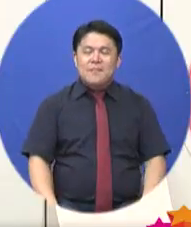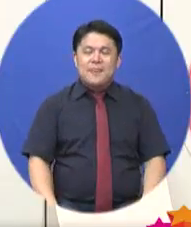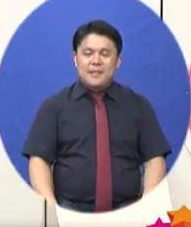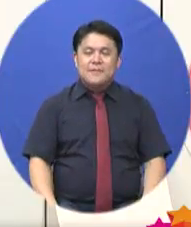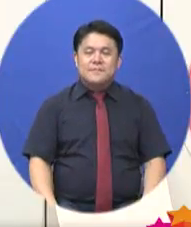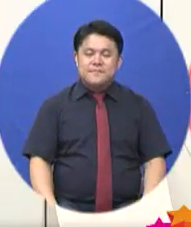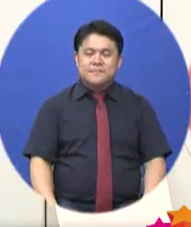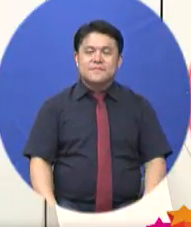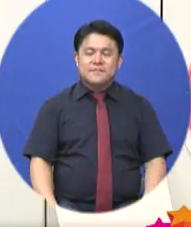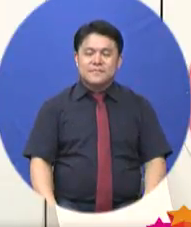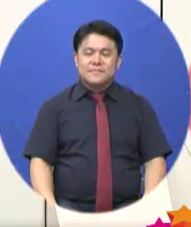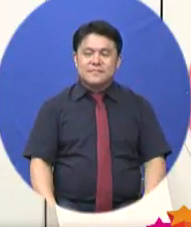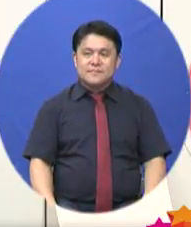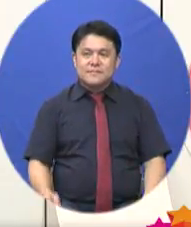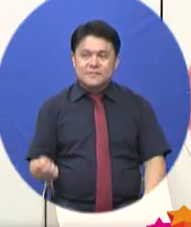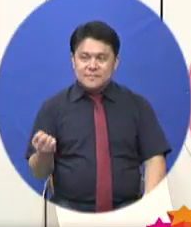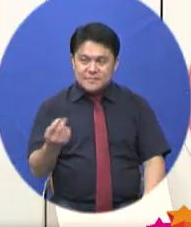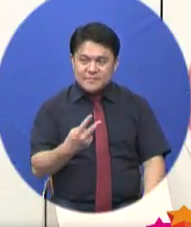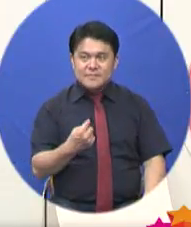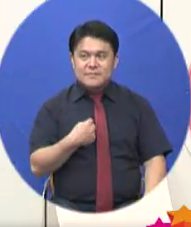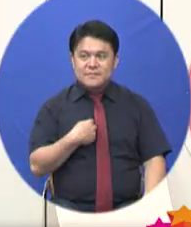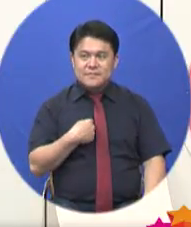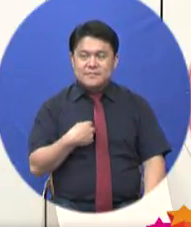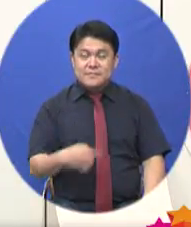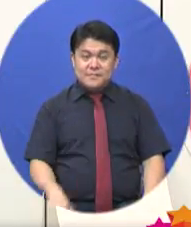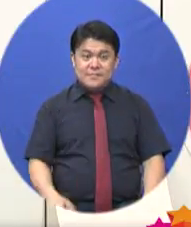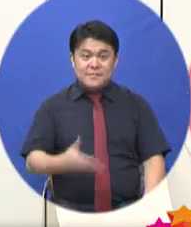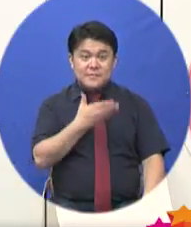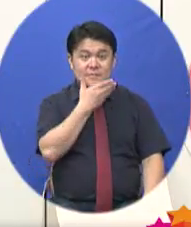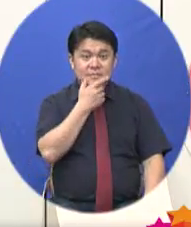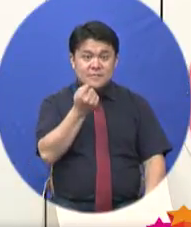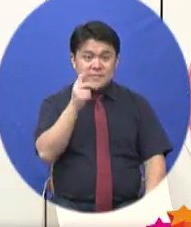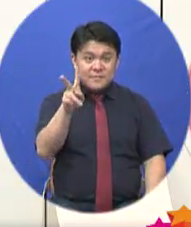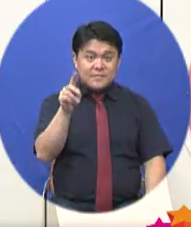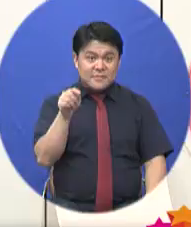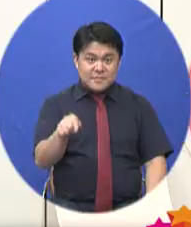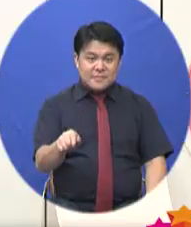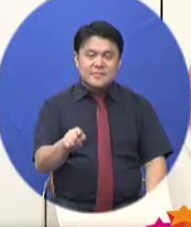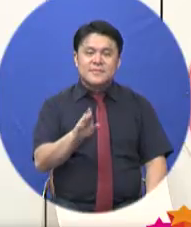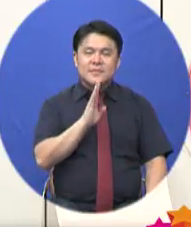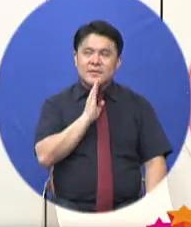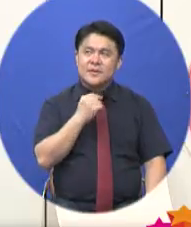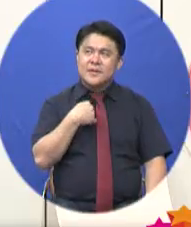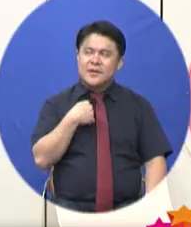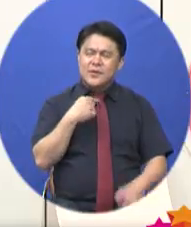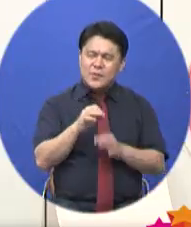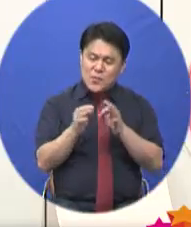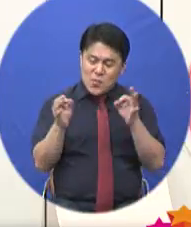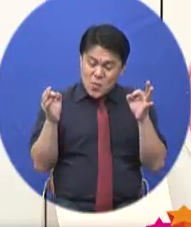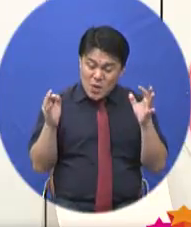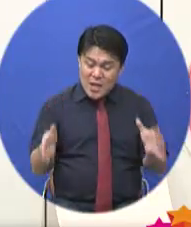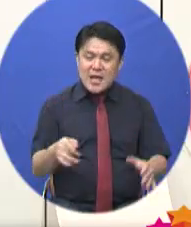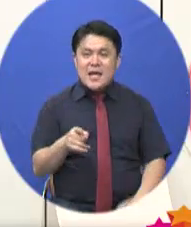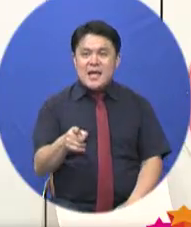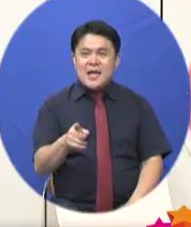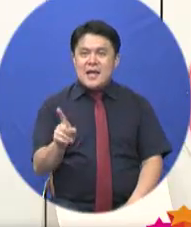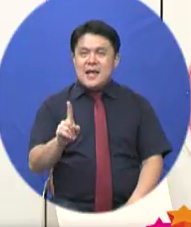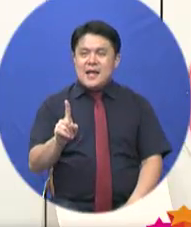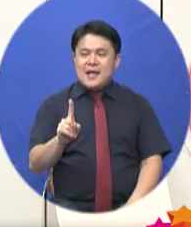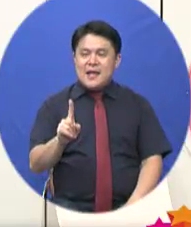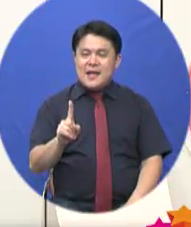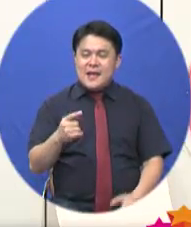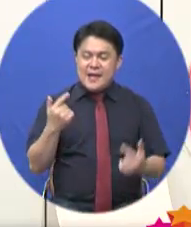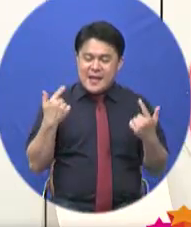얘기도 할 거고. 네. 내가 복지TV 저 정말 참 한 몇 년 동안을 복지팀을 이렇게